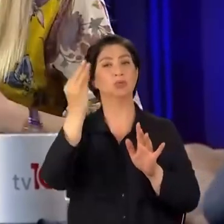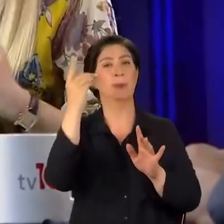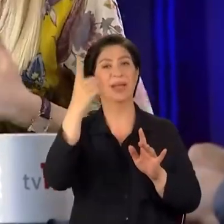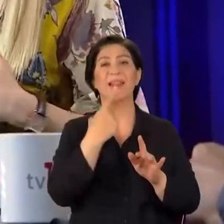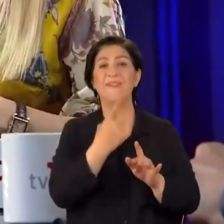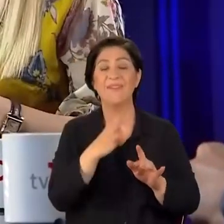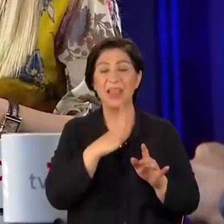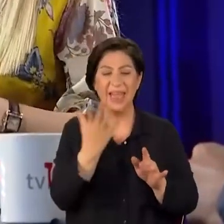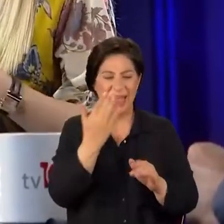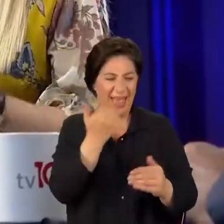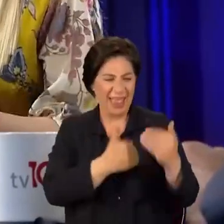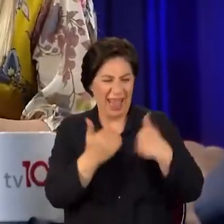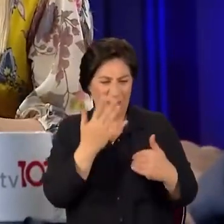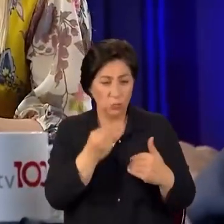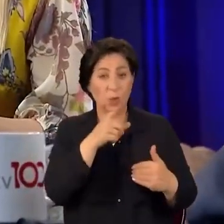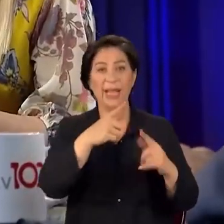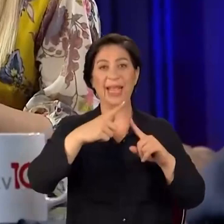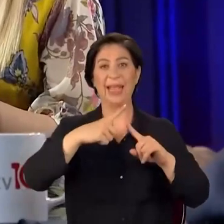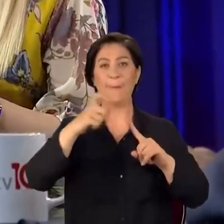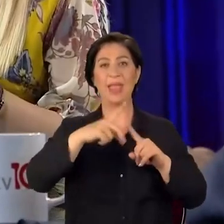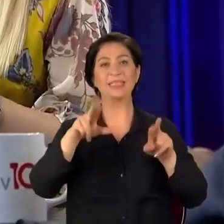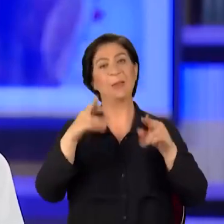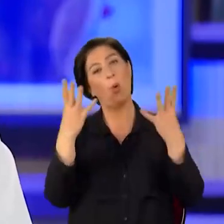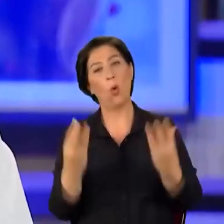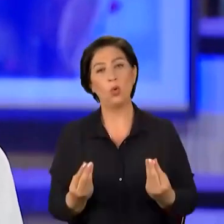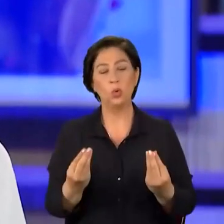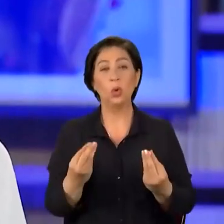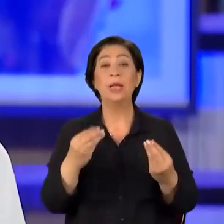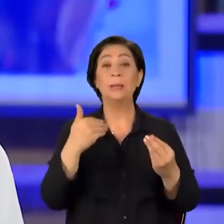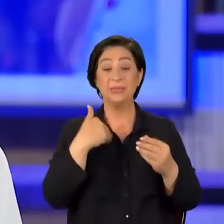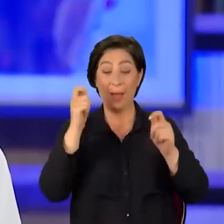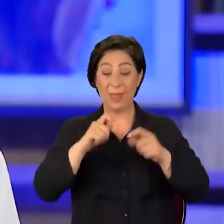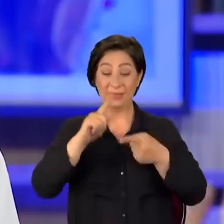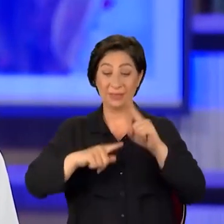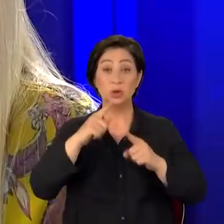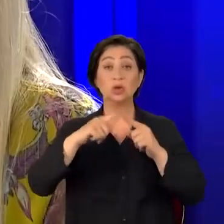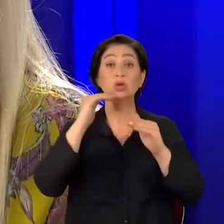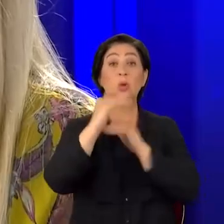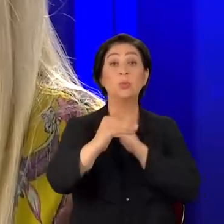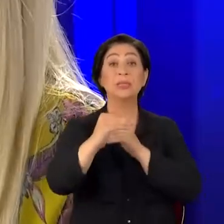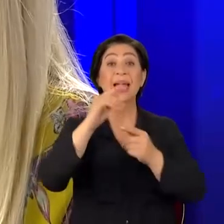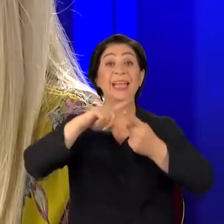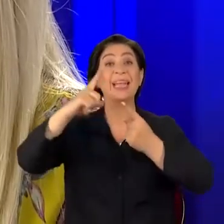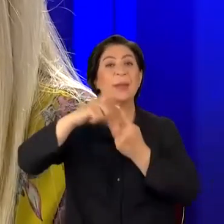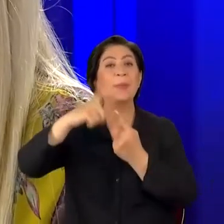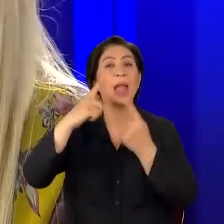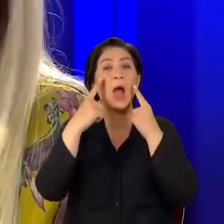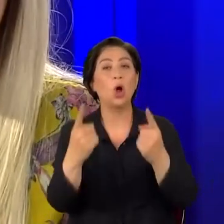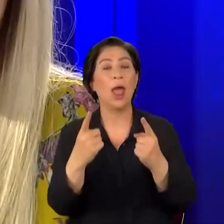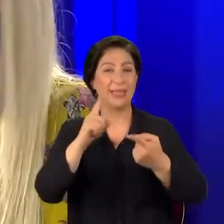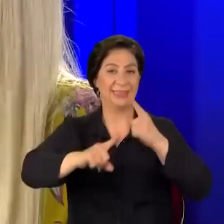vardır. Nereden yaralanırsanız orası kimliğiniz haline gelir der. Yani bizde yapılan siyaset genelde toplumsal kimlikler üzerinden gelişen